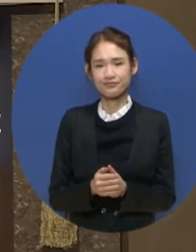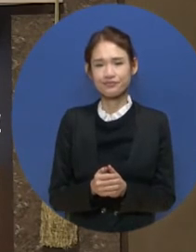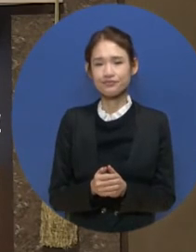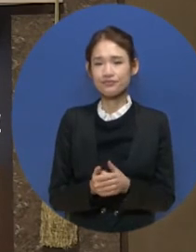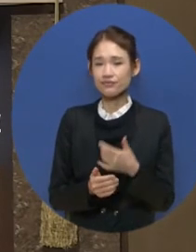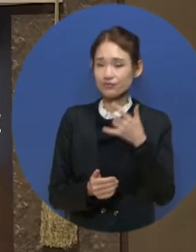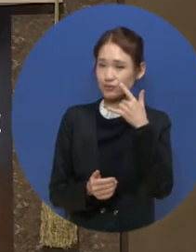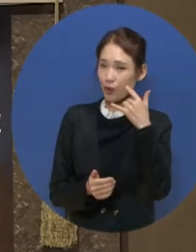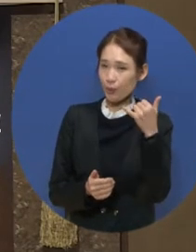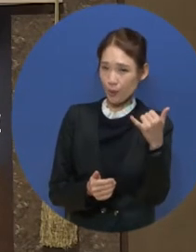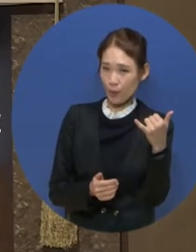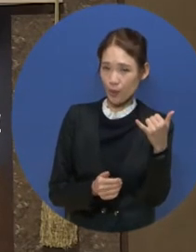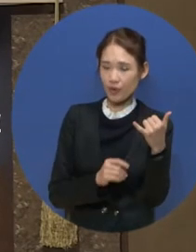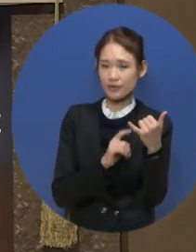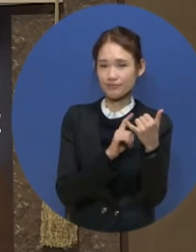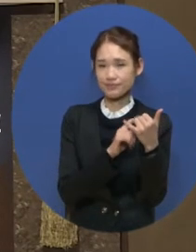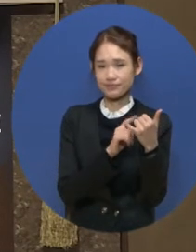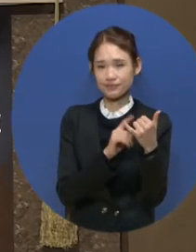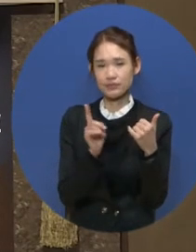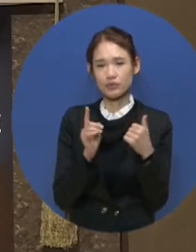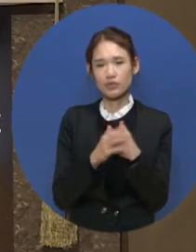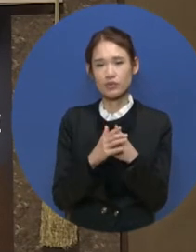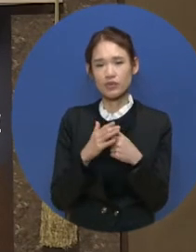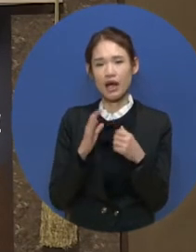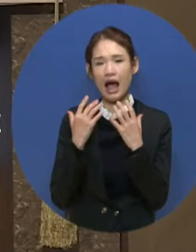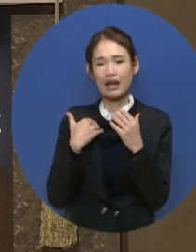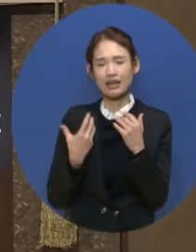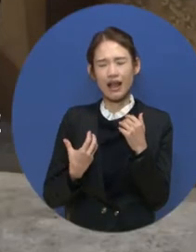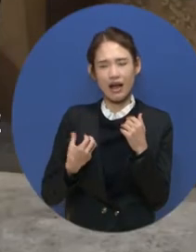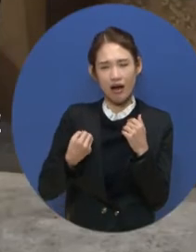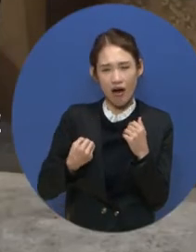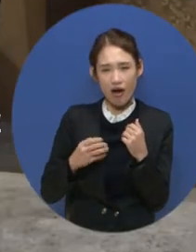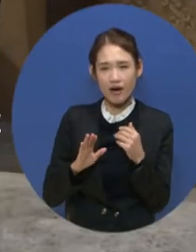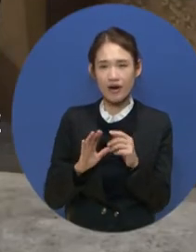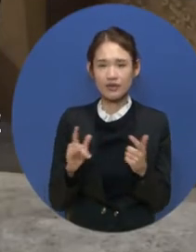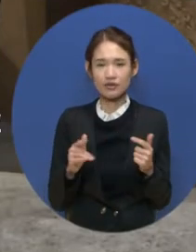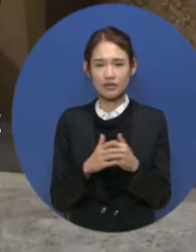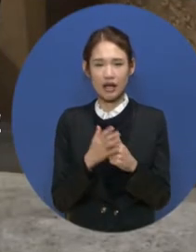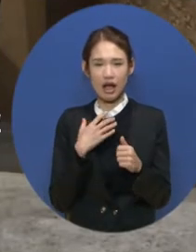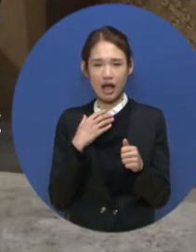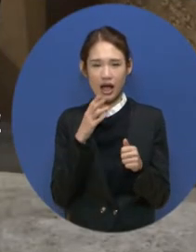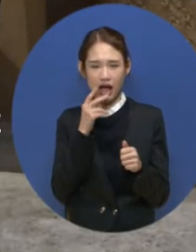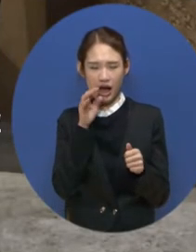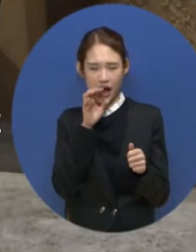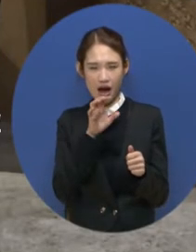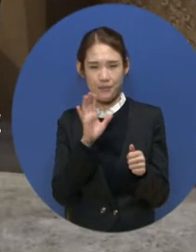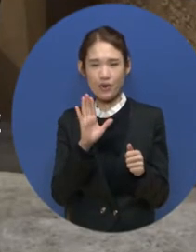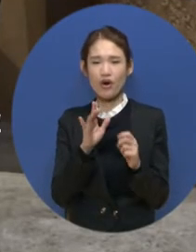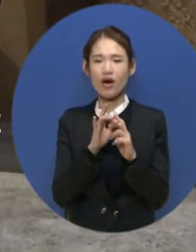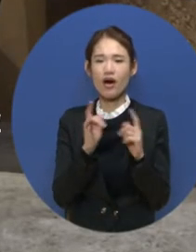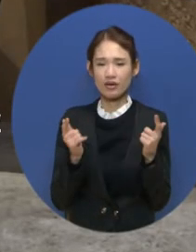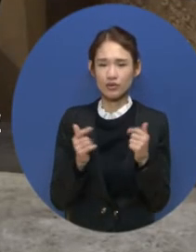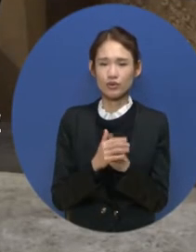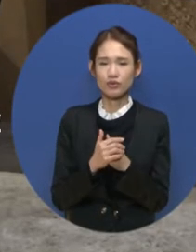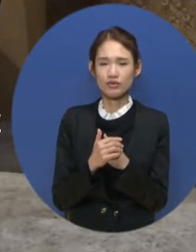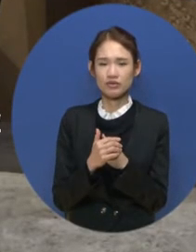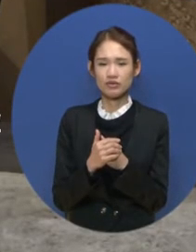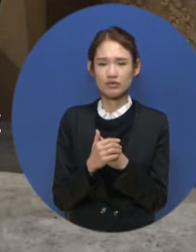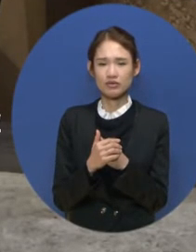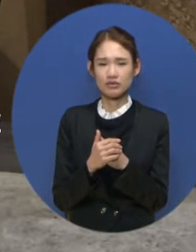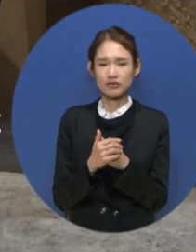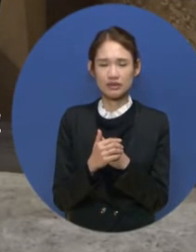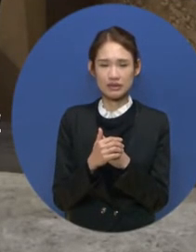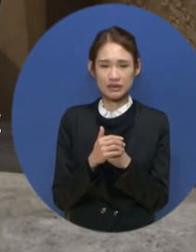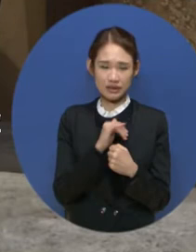부모님들은 아이가 내 소유가 아니고 그리고 내가 함부로 대해도 돼야 되는 그런 존재가 아니고 아이도